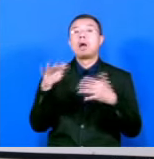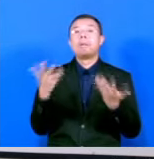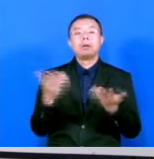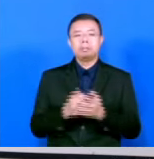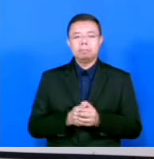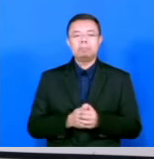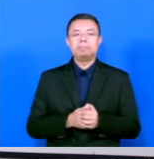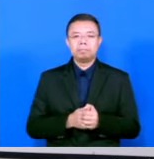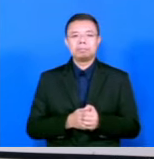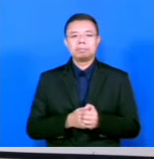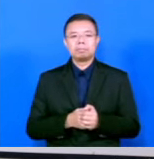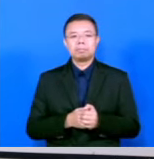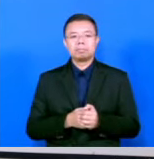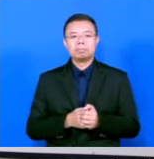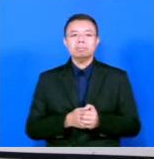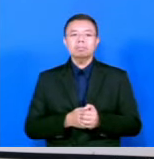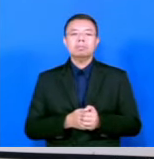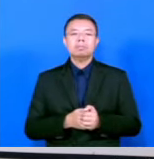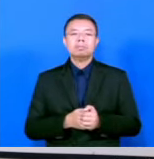dengan laporan Anda.